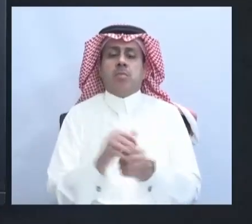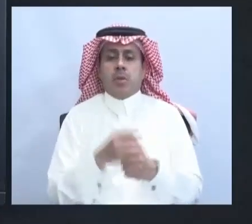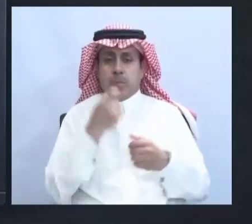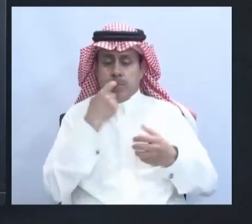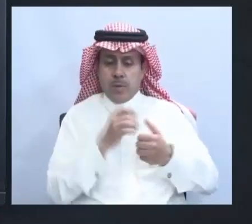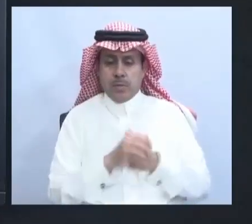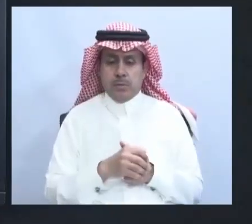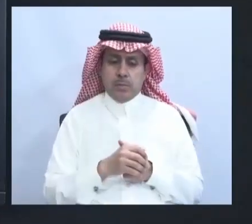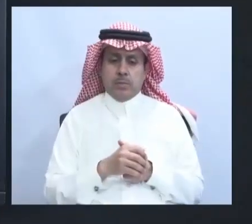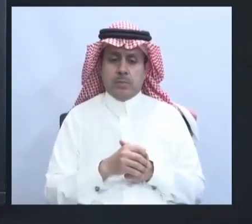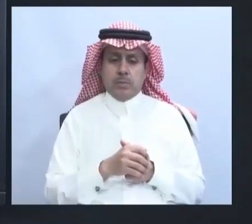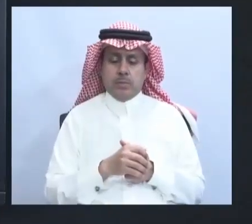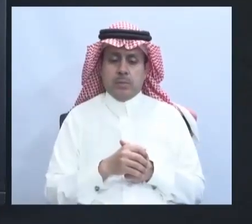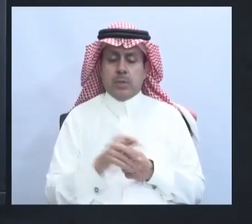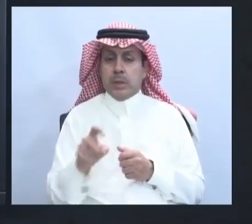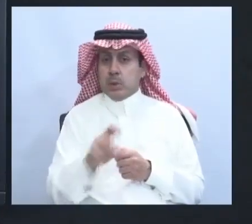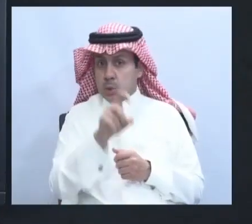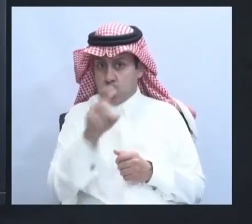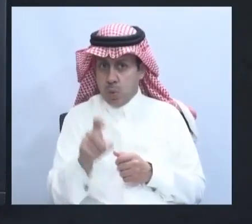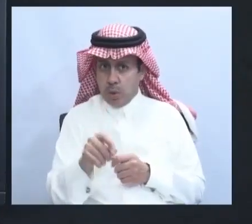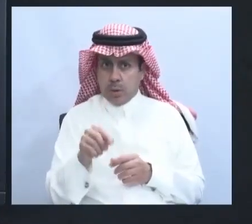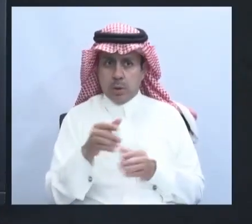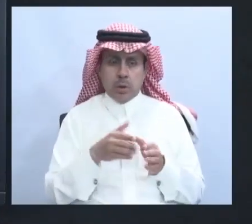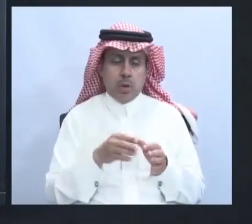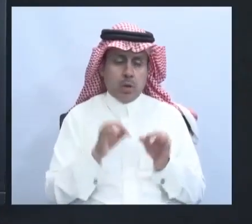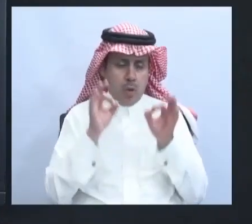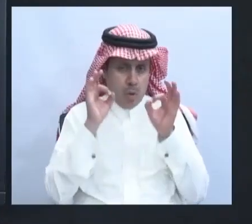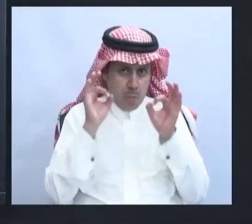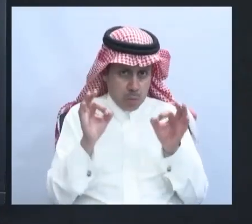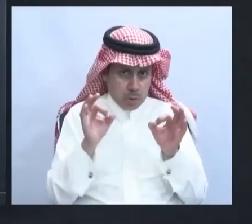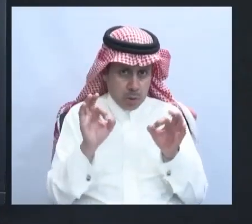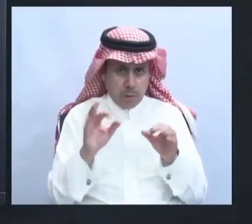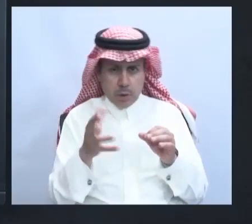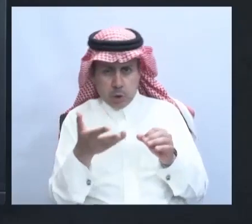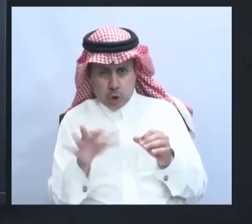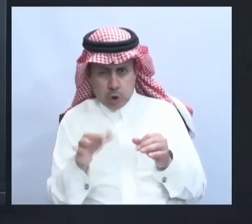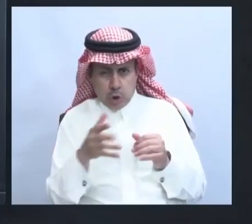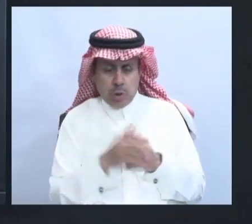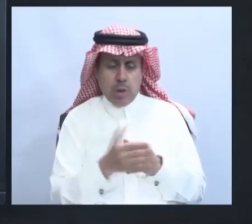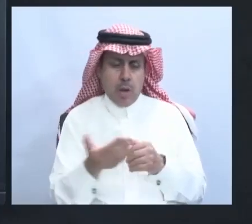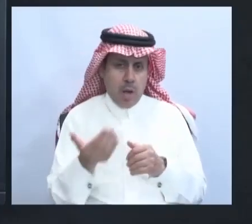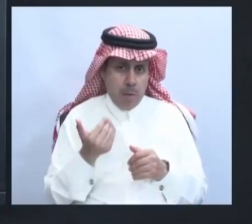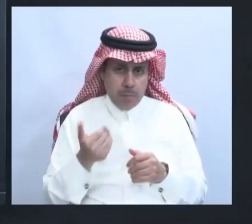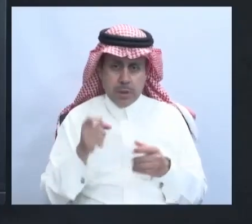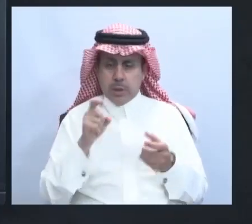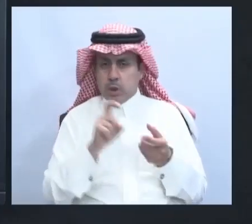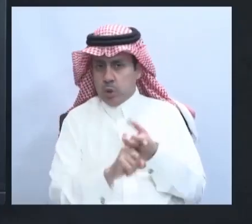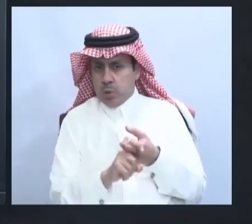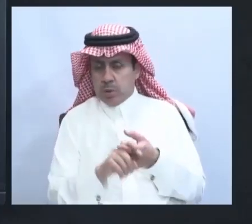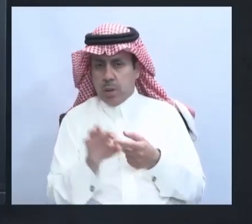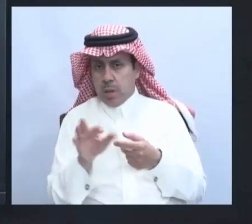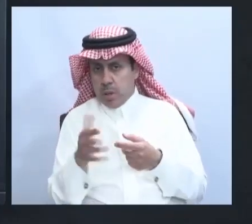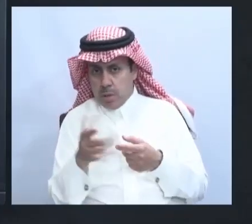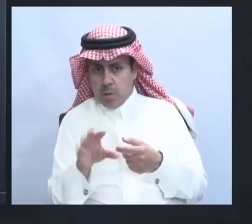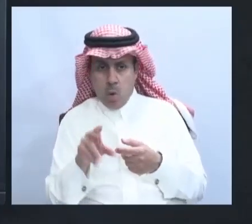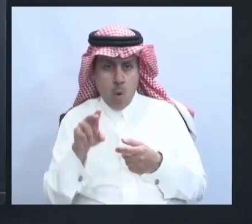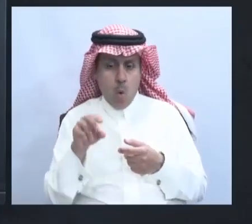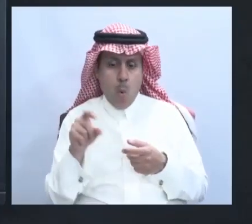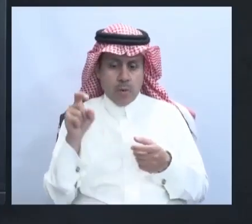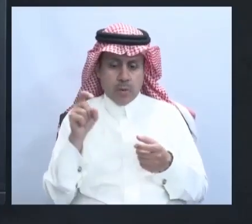من الحلول السؤال والتثبت ان حصل شك قبل الزواج اذا شك هل هذه